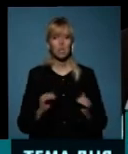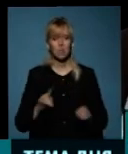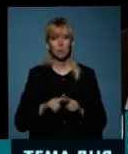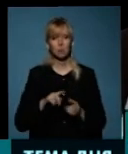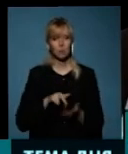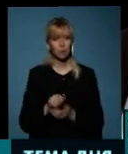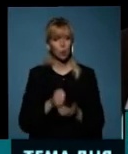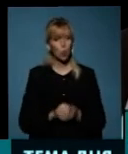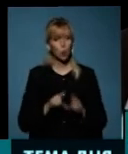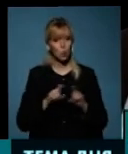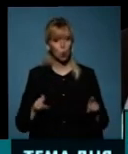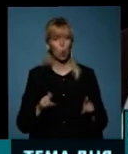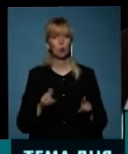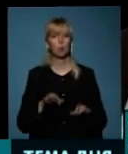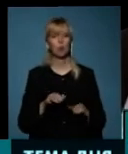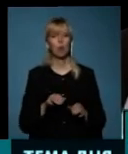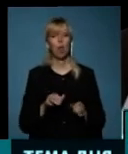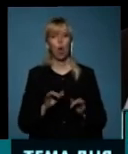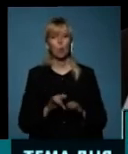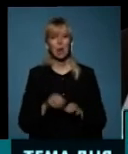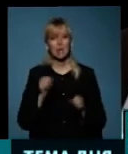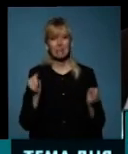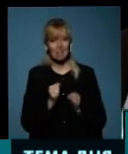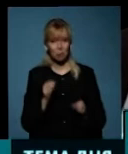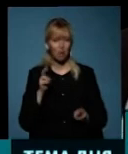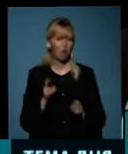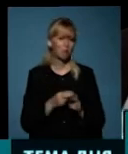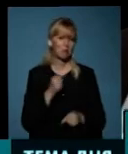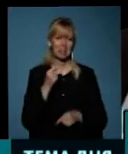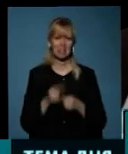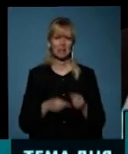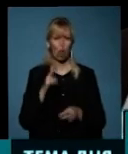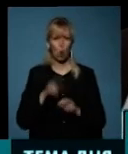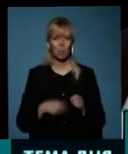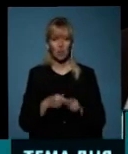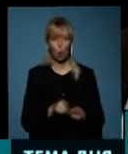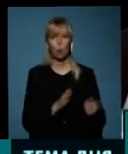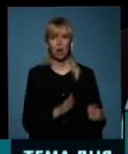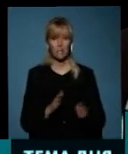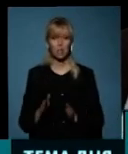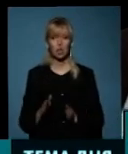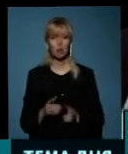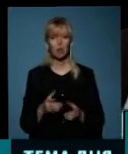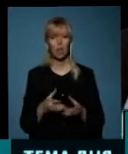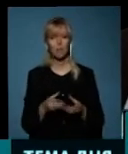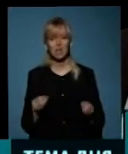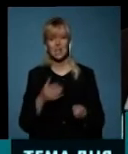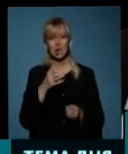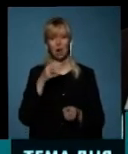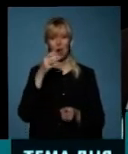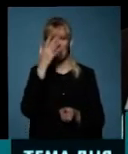школу. Потім буде операція зима. І так ці операції у нас безкінченно. Вони якби у такому режимі. Весінні,